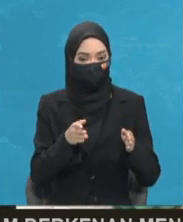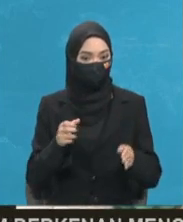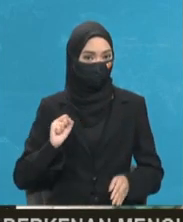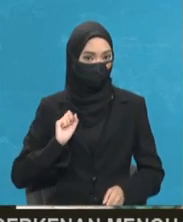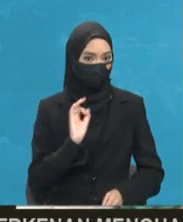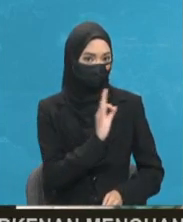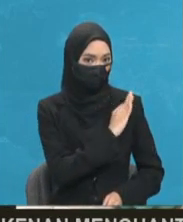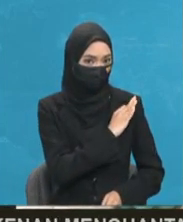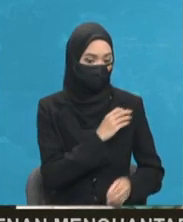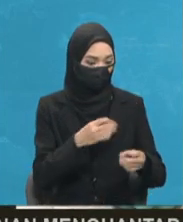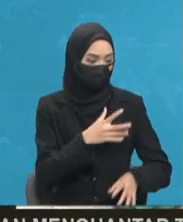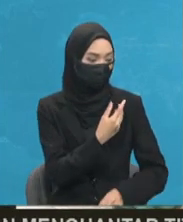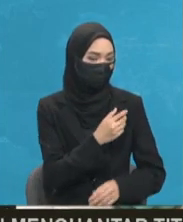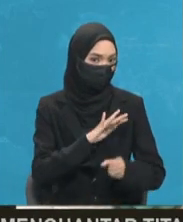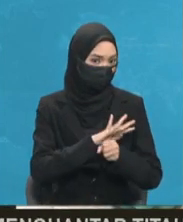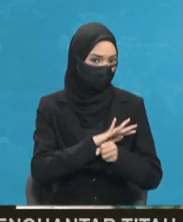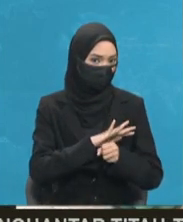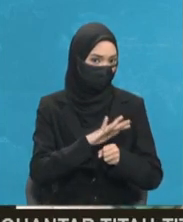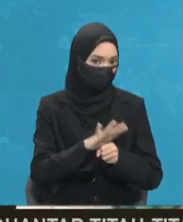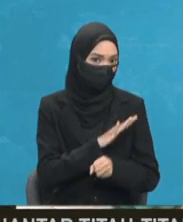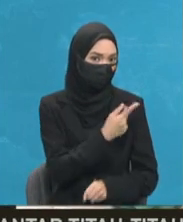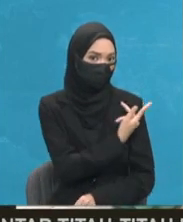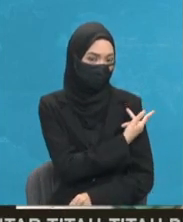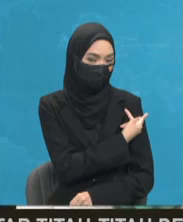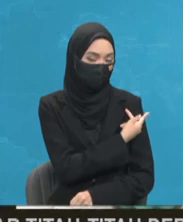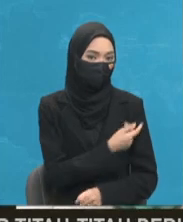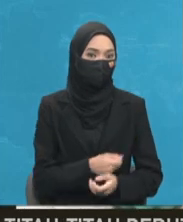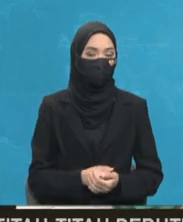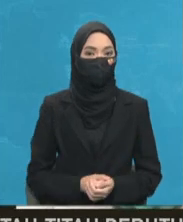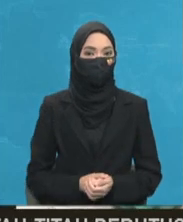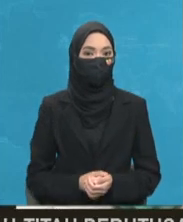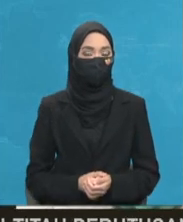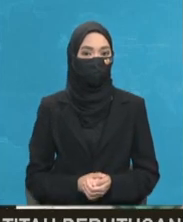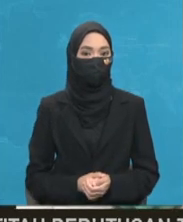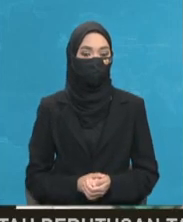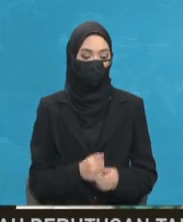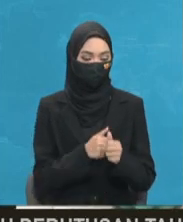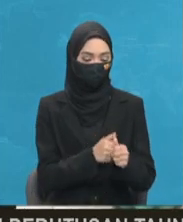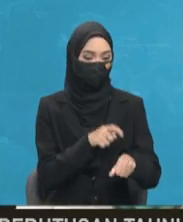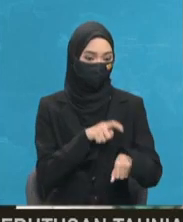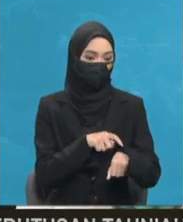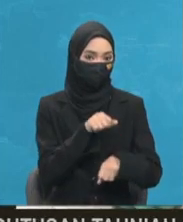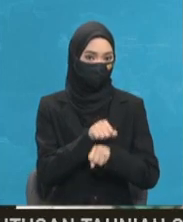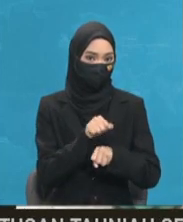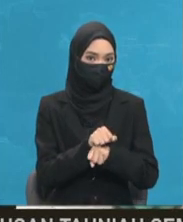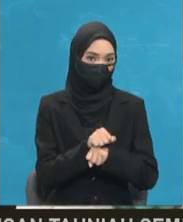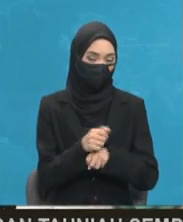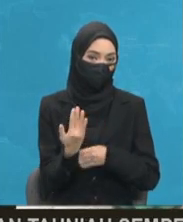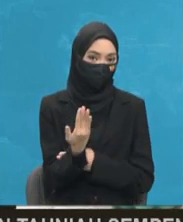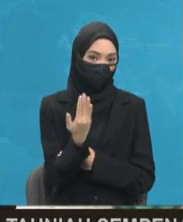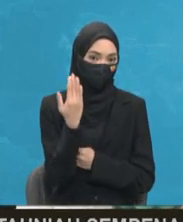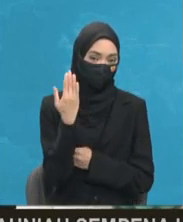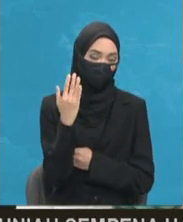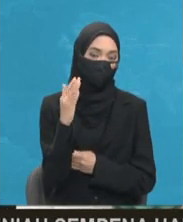mengikut waktu pejabat sementara yang dikuasakan pada masa sekarang yaitu dari